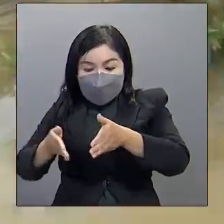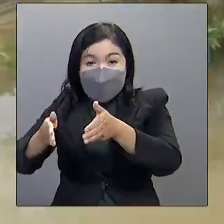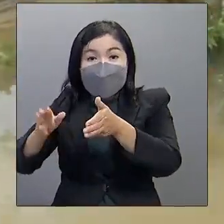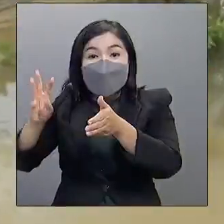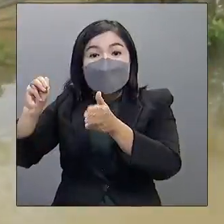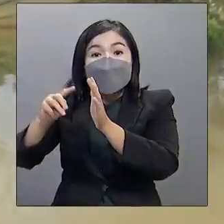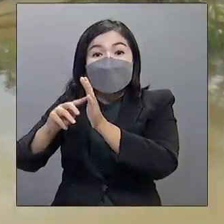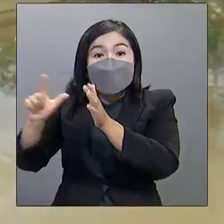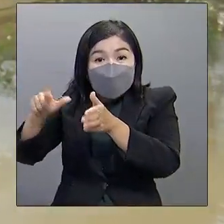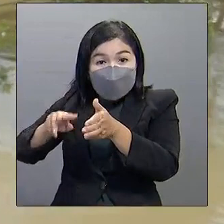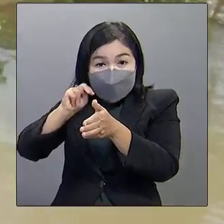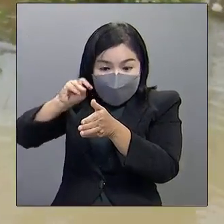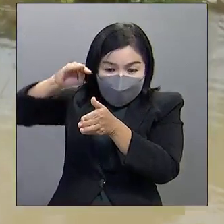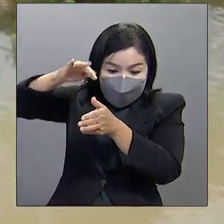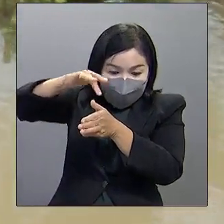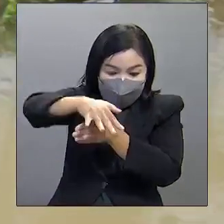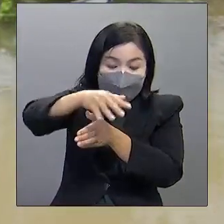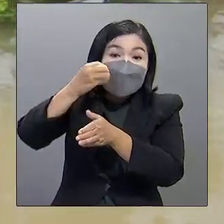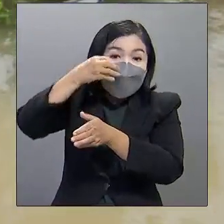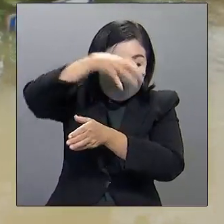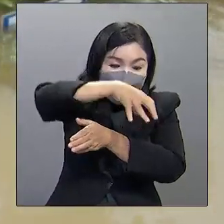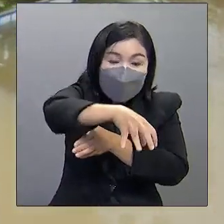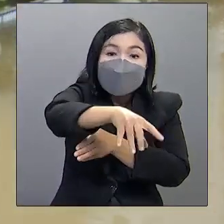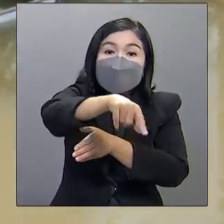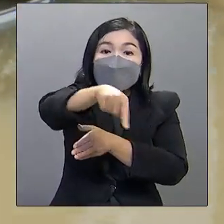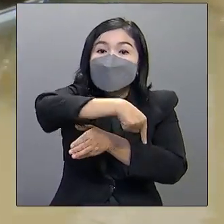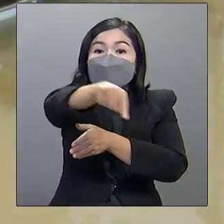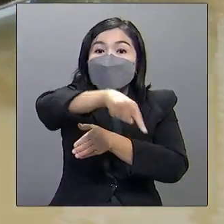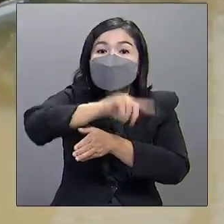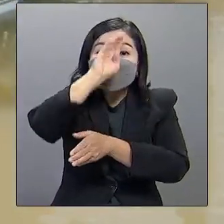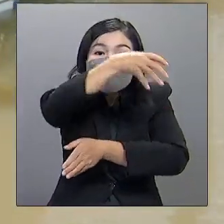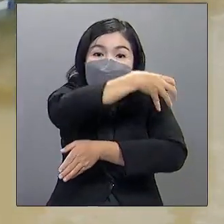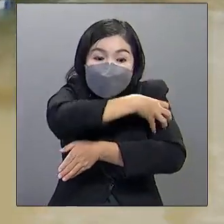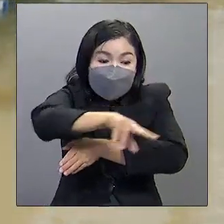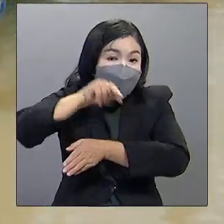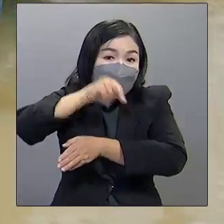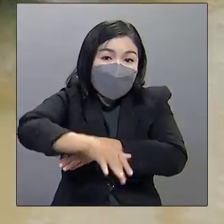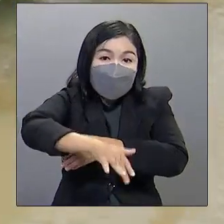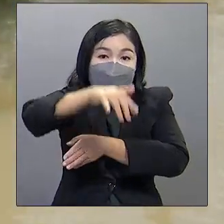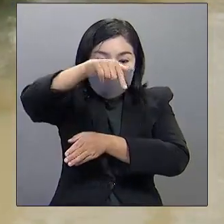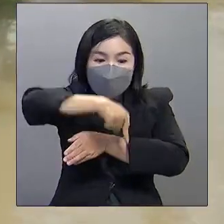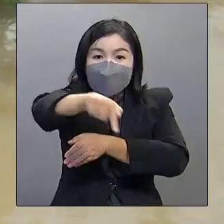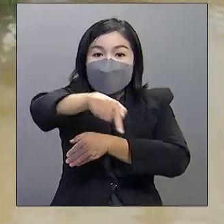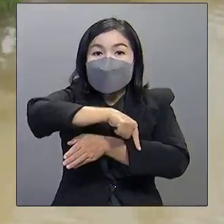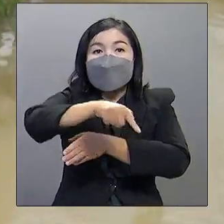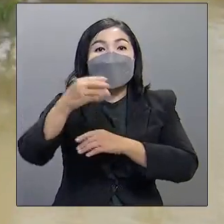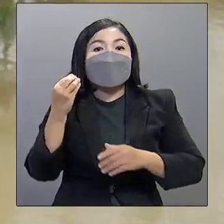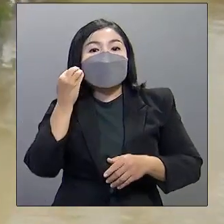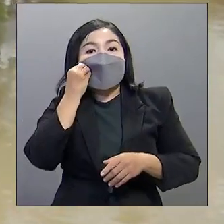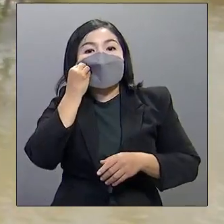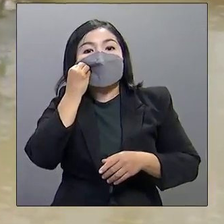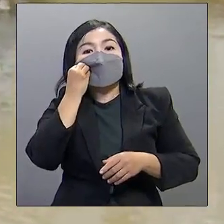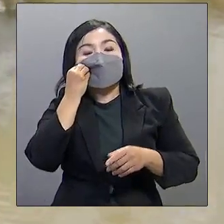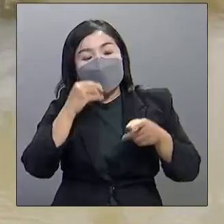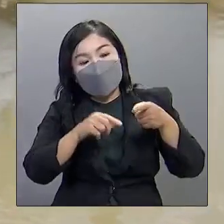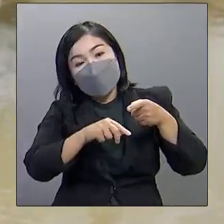ลานี้ค่ะทีมงานตัดภาพให้เห็นเลยนะคะว่าระดับน้ำได้ท่วมพื้นริมบ้านพื้นบ้